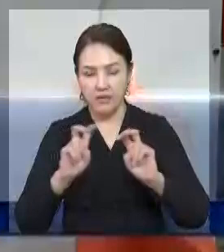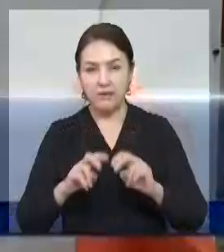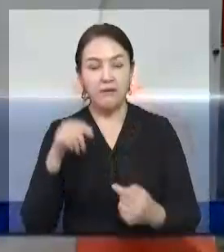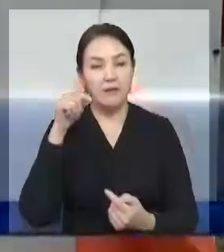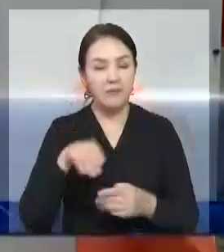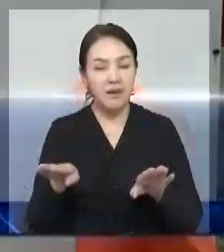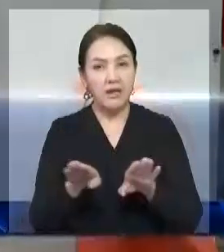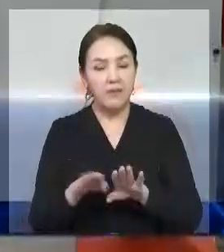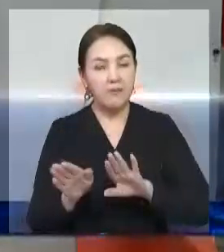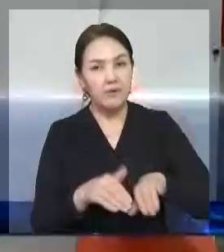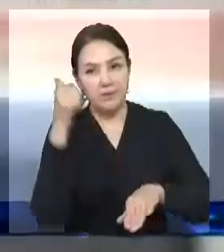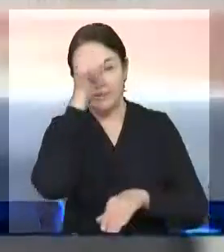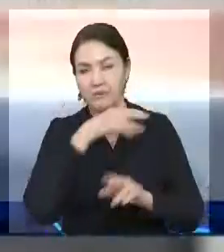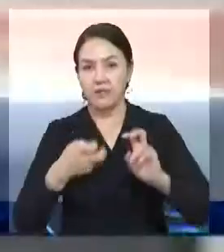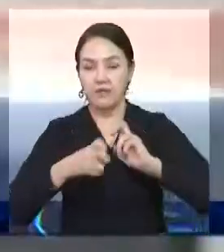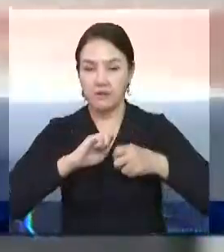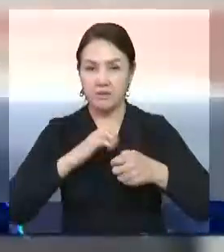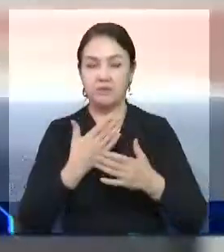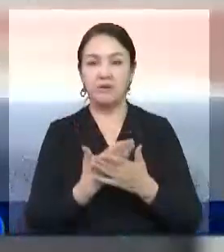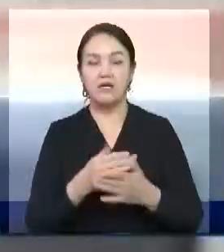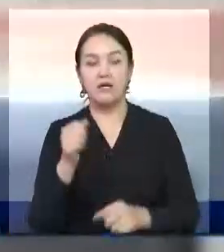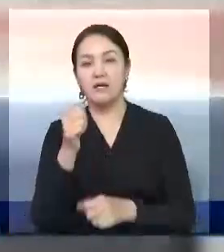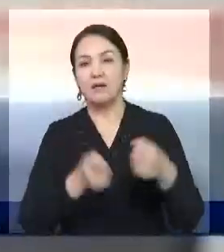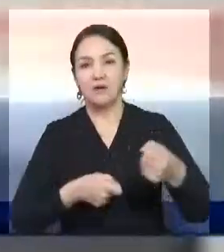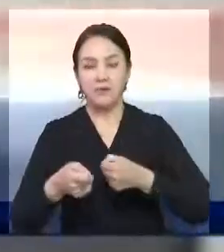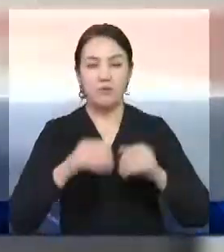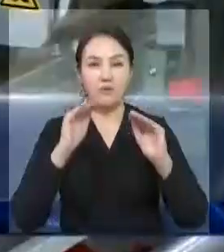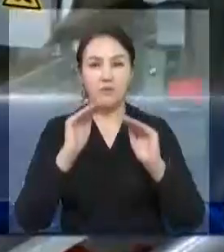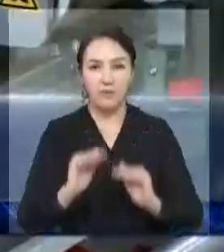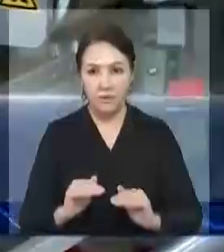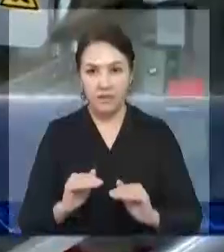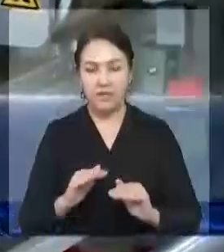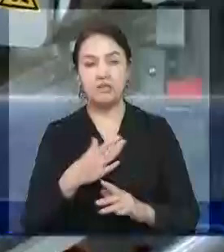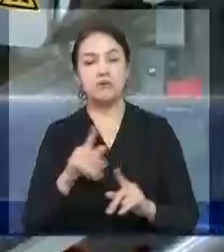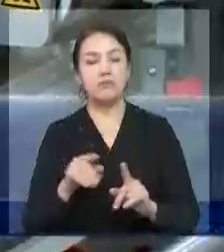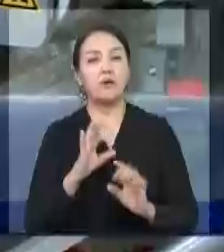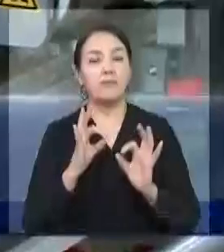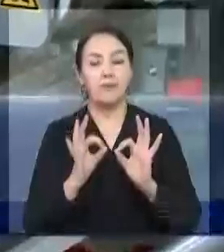сравнению с прошлым годом, количество нарушений со стороны работодателей уменьшилось, что является